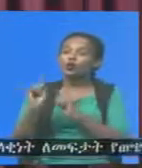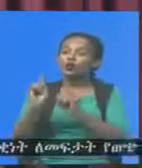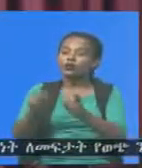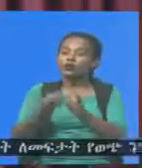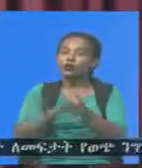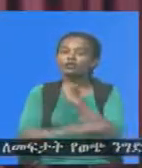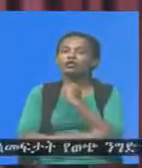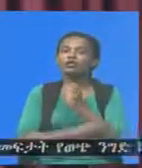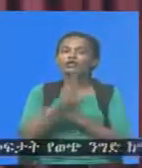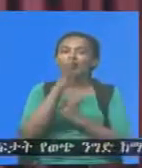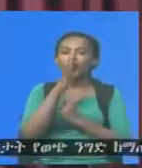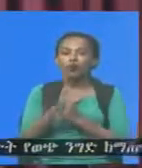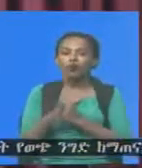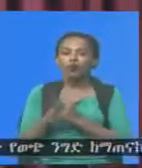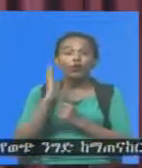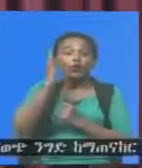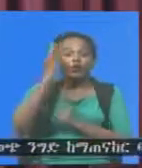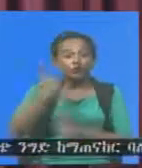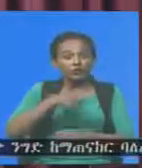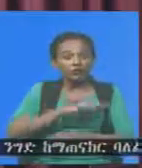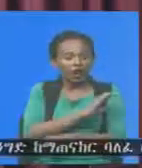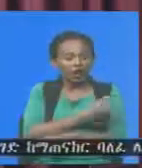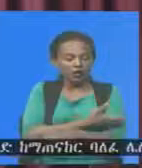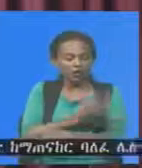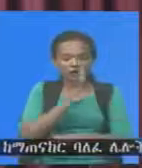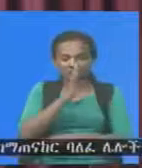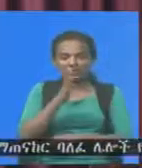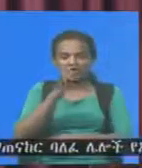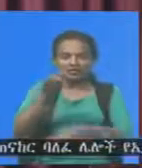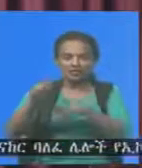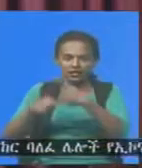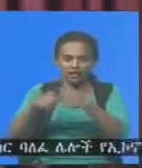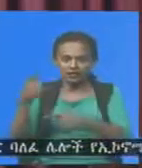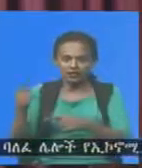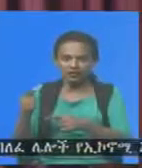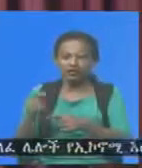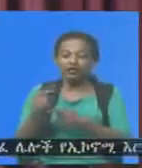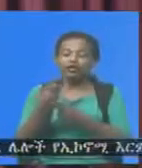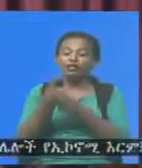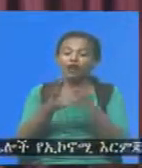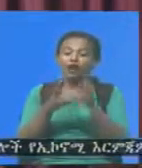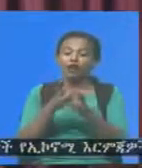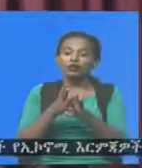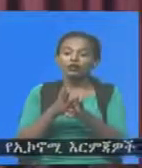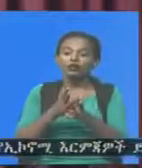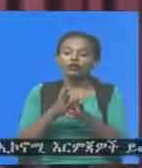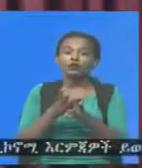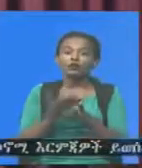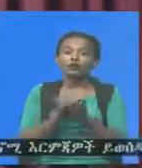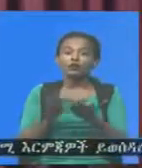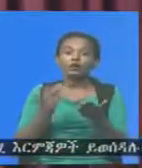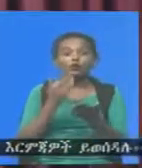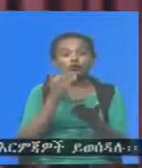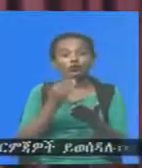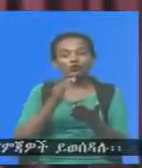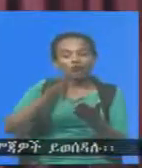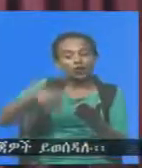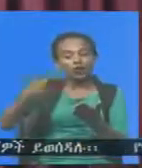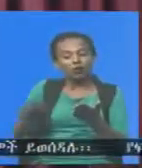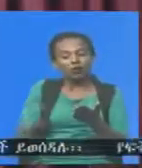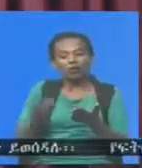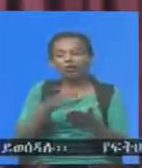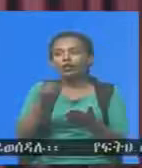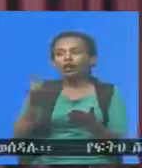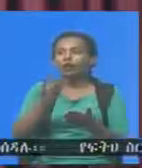ይፈጥራሉ። ወደፊት ደግሞ እኛ አቅም እየፈጠርን ስንሄድ የዓለም ጉዳይ ደግነቱ ይገለባበታል። ያኔ ደግሞ እኛ ባለቤት ሆነን